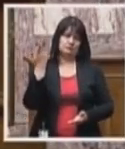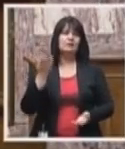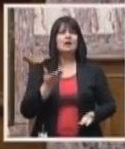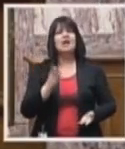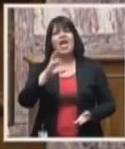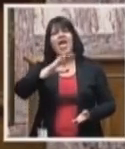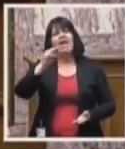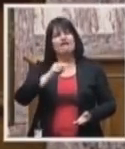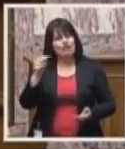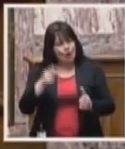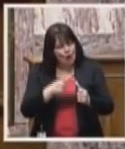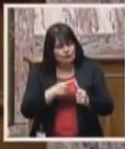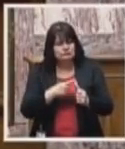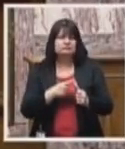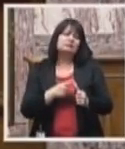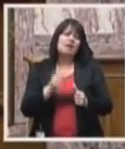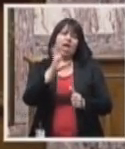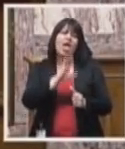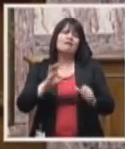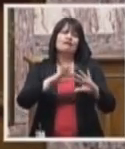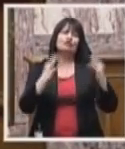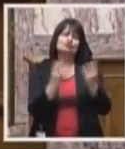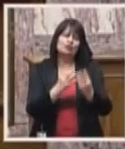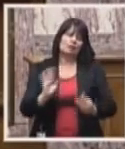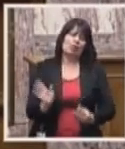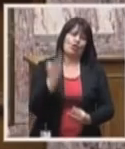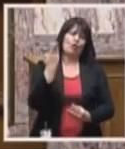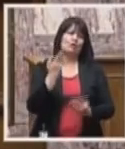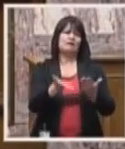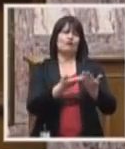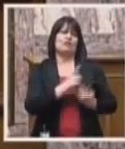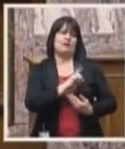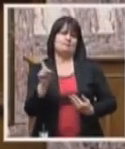ευρώ, είτε από την ανάγκη να έχουμε βοήθεια.